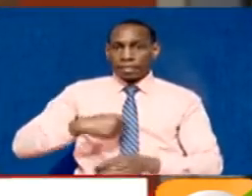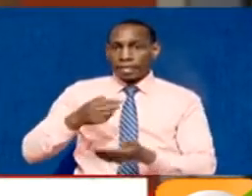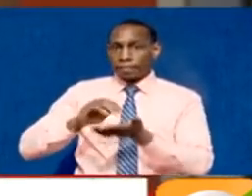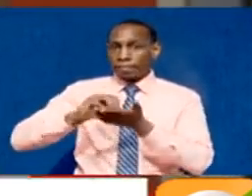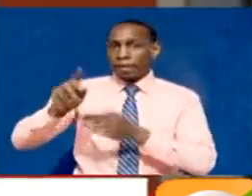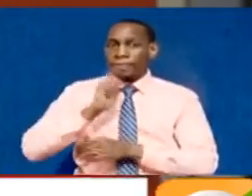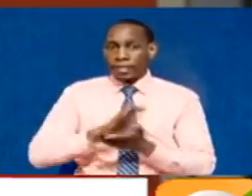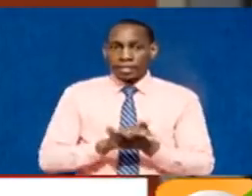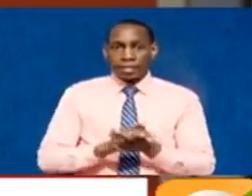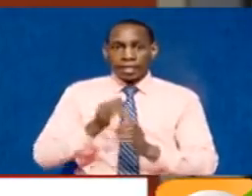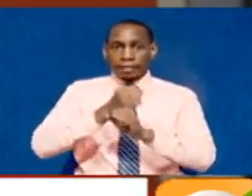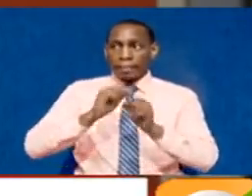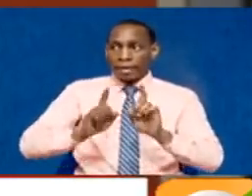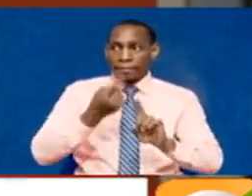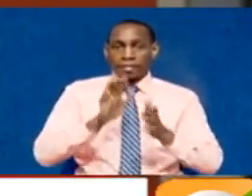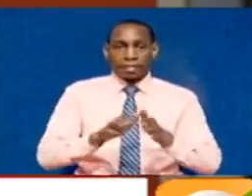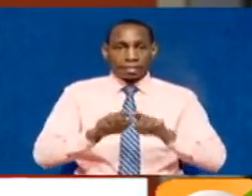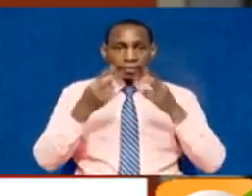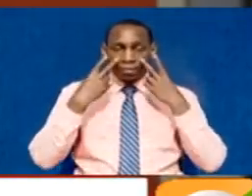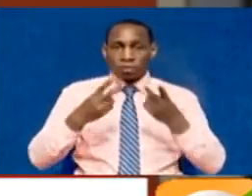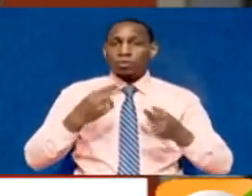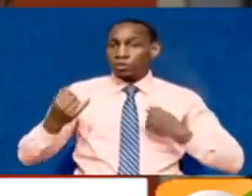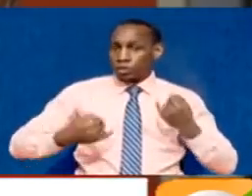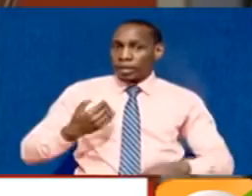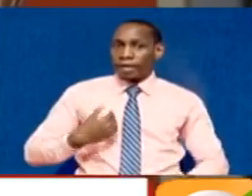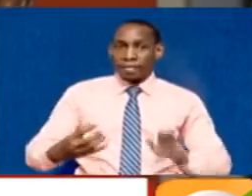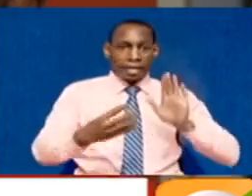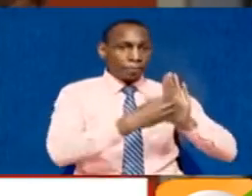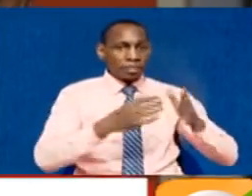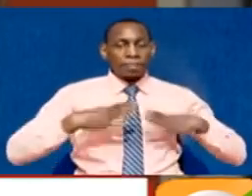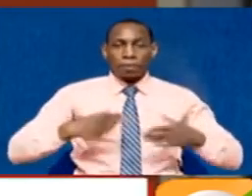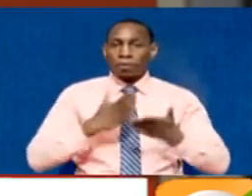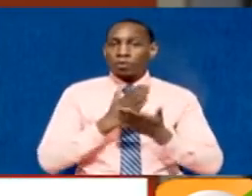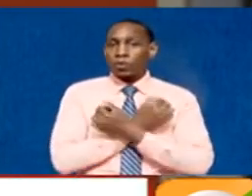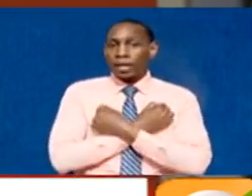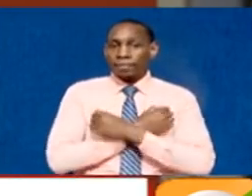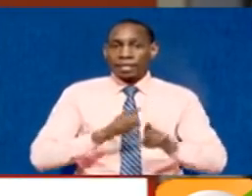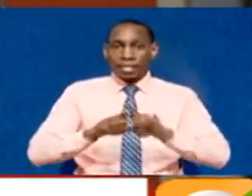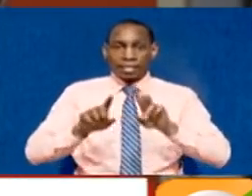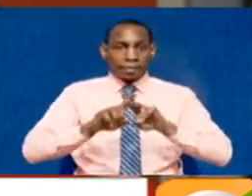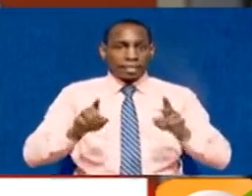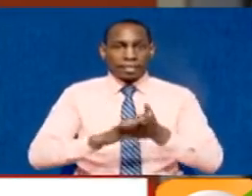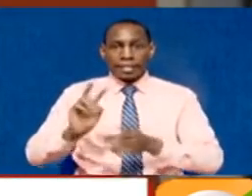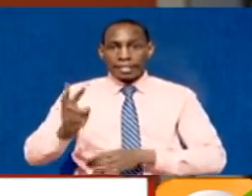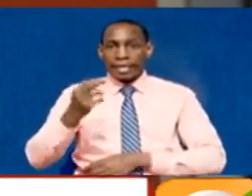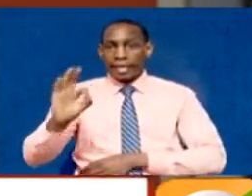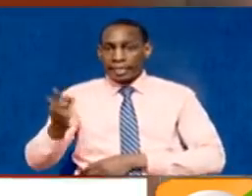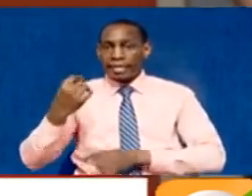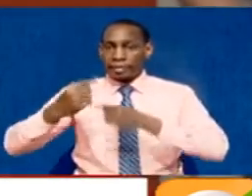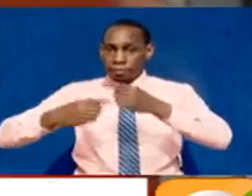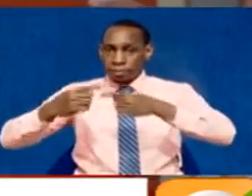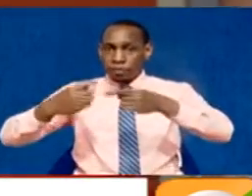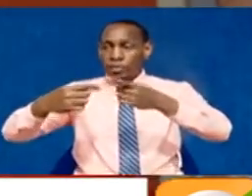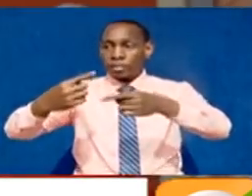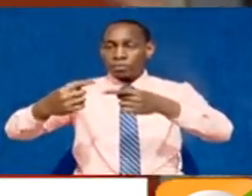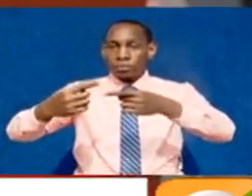pesa. From then nikatengeneza ya kwanza, nikaona inafurahisha, nikapost, watu wakapenda. Nikaanza, nikaenda ya pili, ya tatu, hivyo hivyo tu,